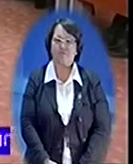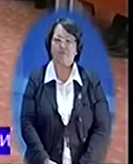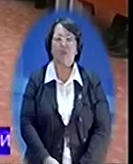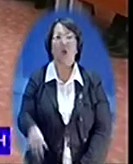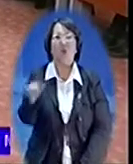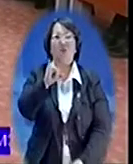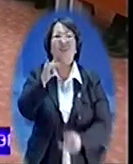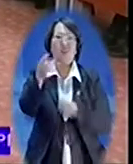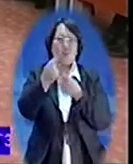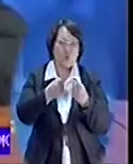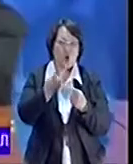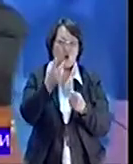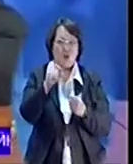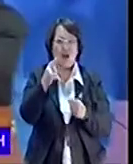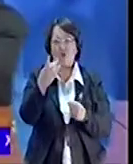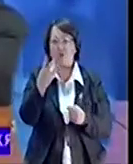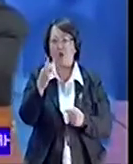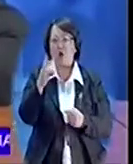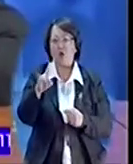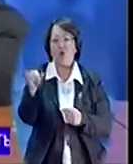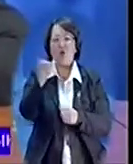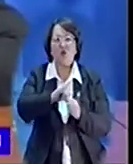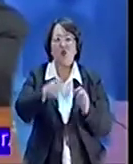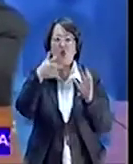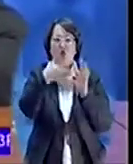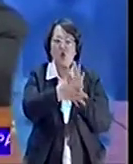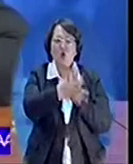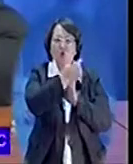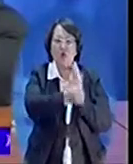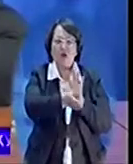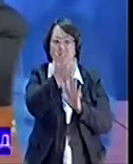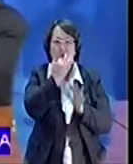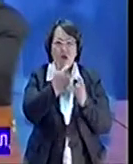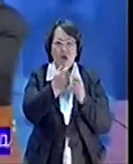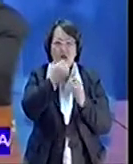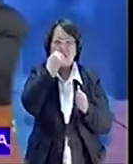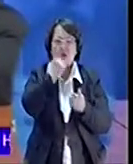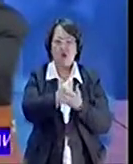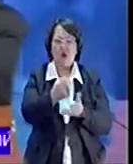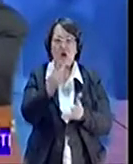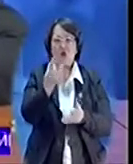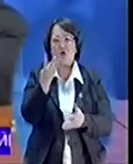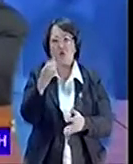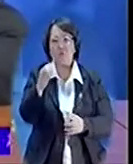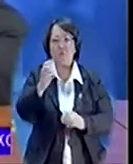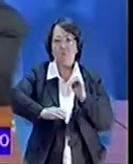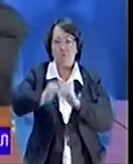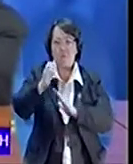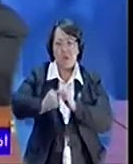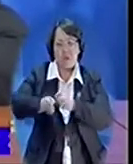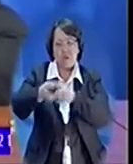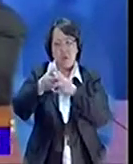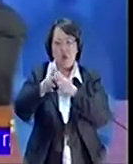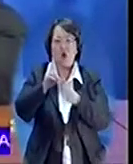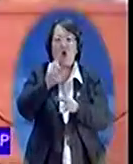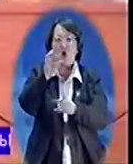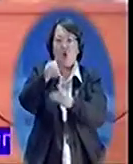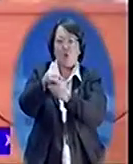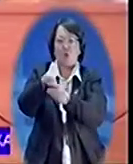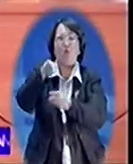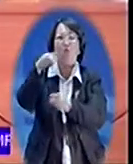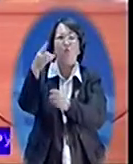За, Улсын хурл 2014 оны улсын төсвийг батлан гаргахдаа 240 гаруй барилга байгууламжийн хөрөнгө оруулалтыг түр